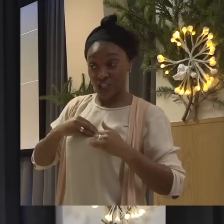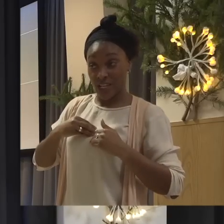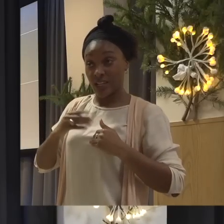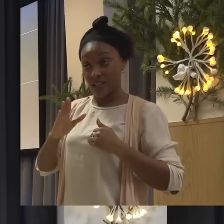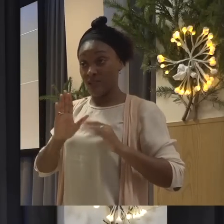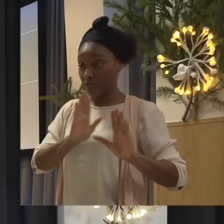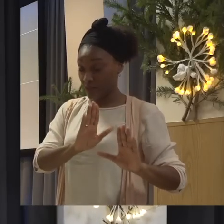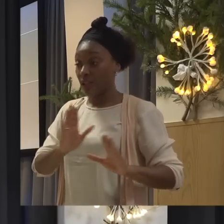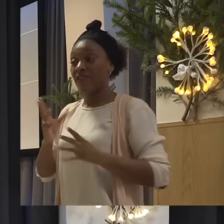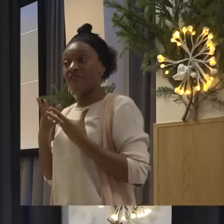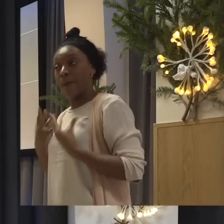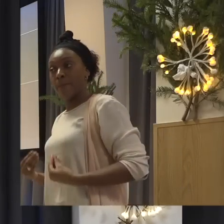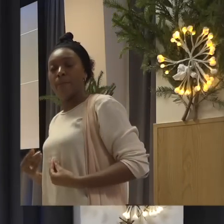pas.